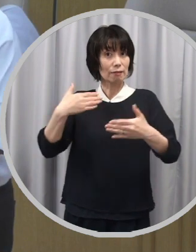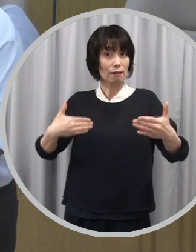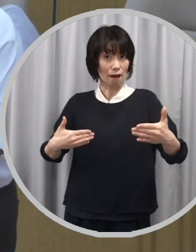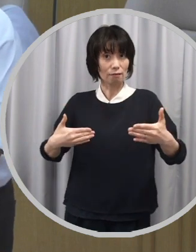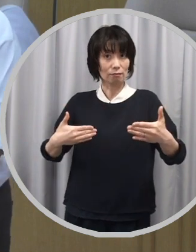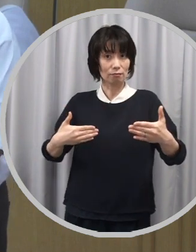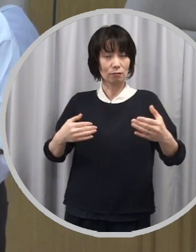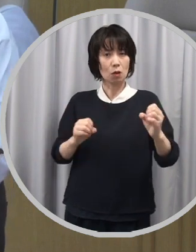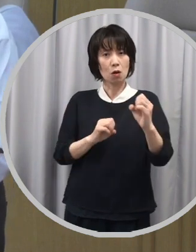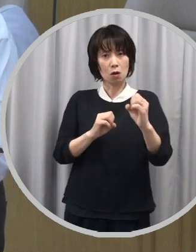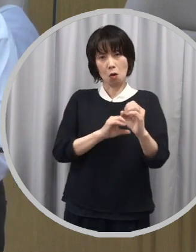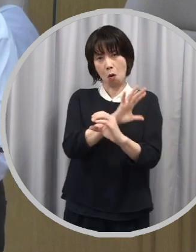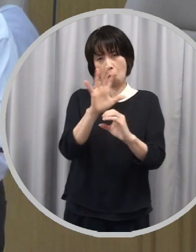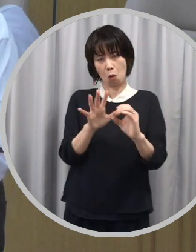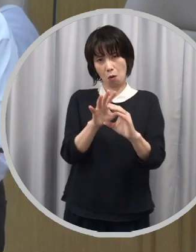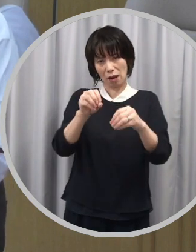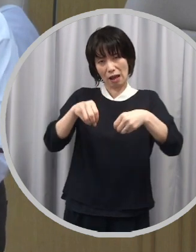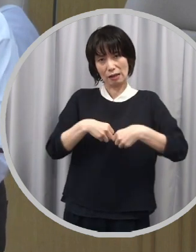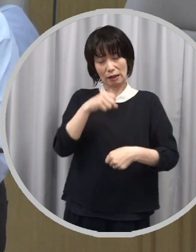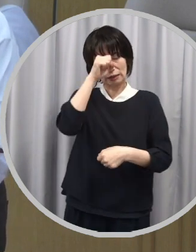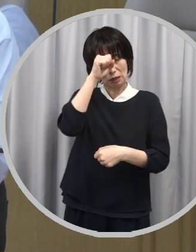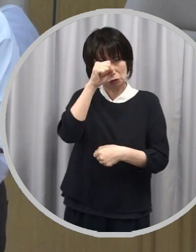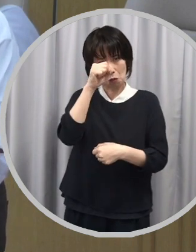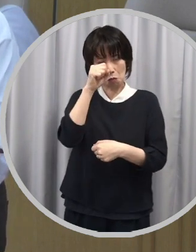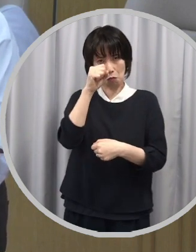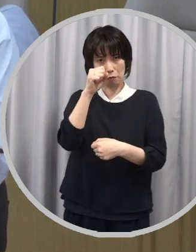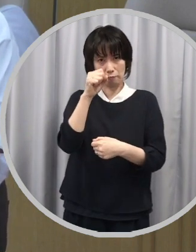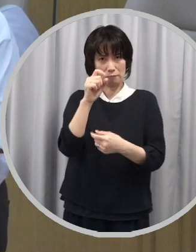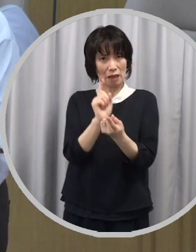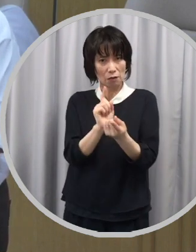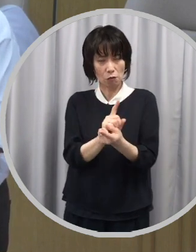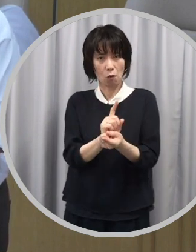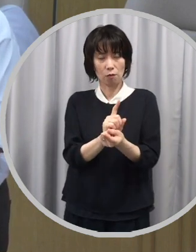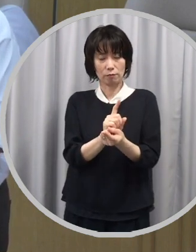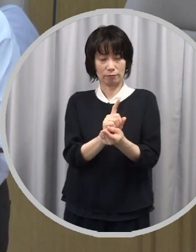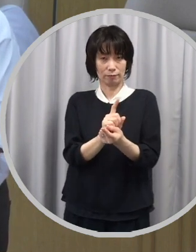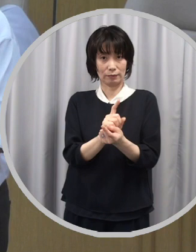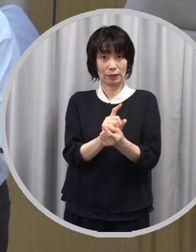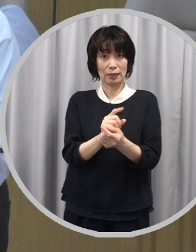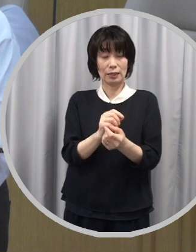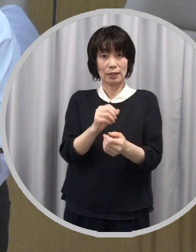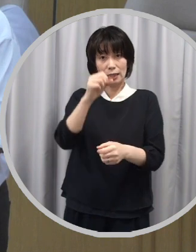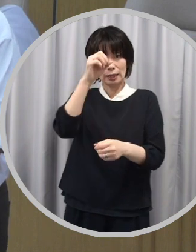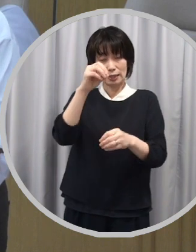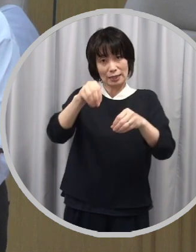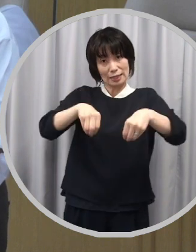った新型コロナ感染症との戦いも、